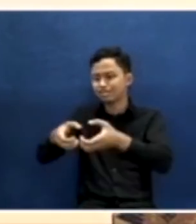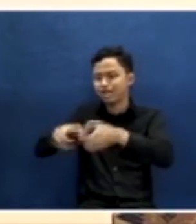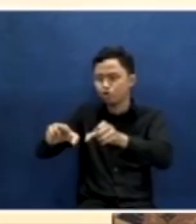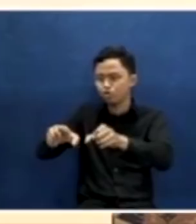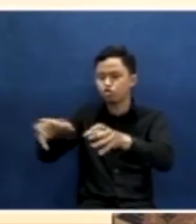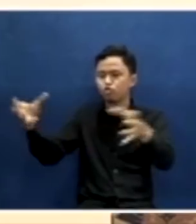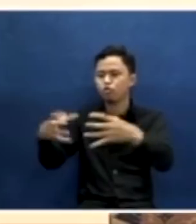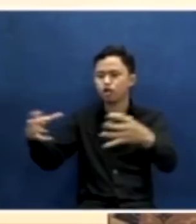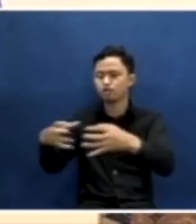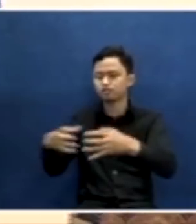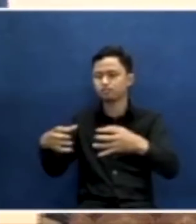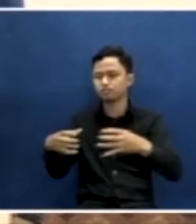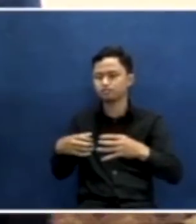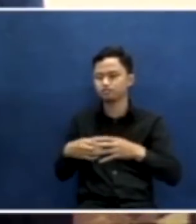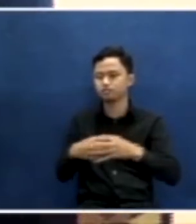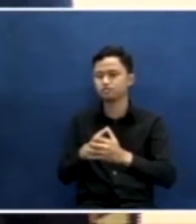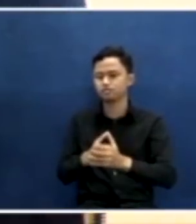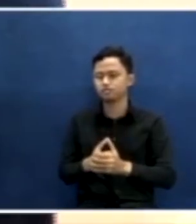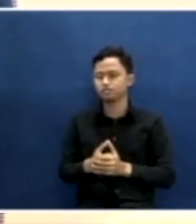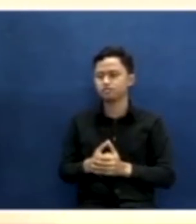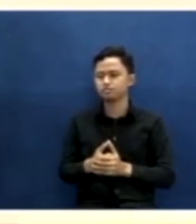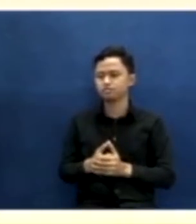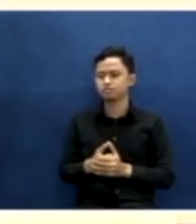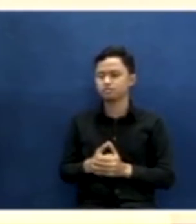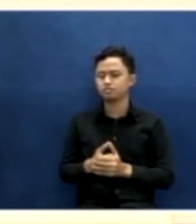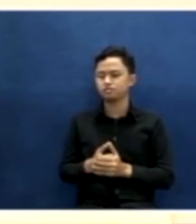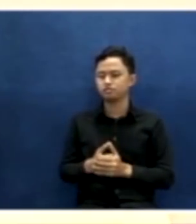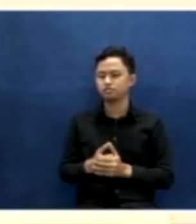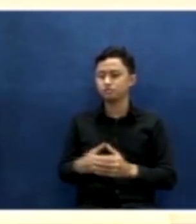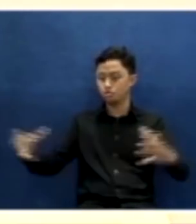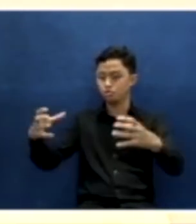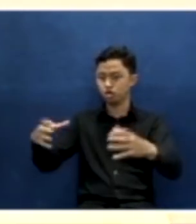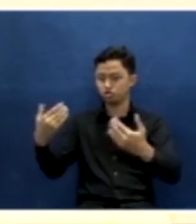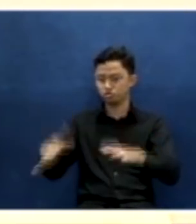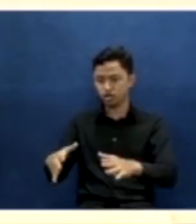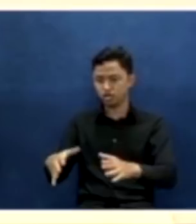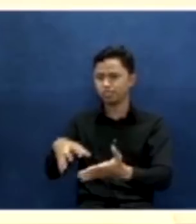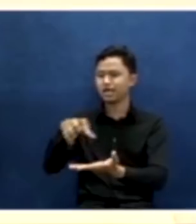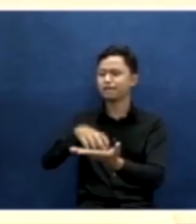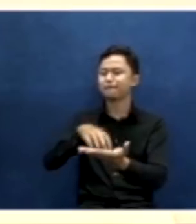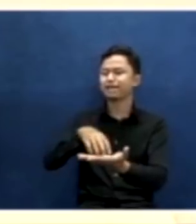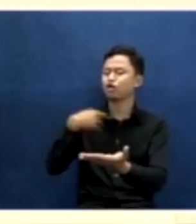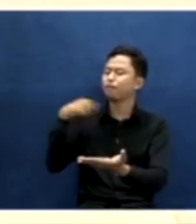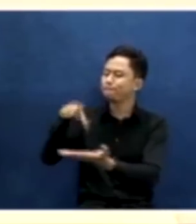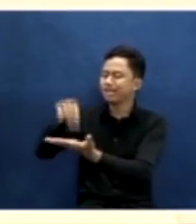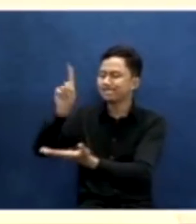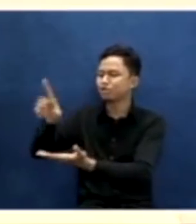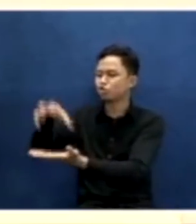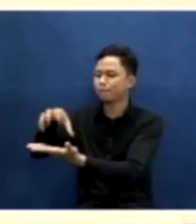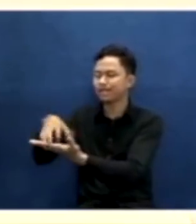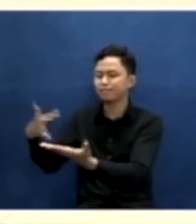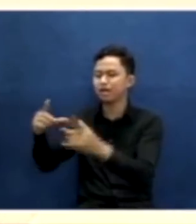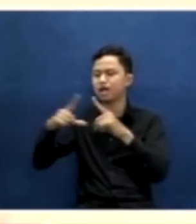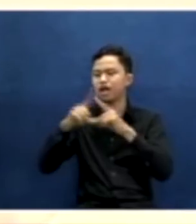dan kemudian semua telur yang kalian kumpulkan nanti dikumpulkan pada tempat yang Saya tunjuk ada tempat di